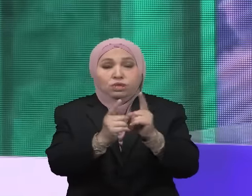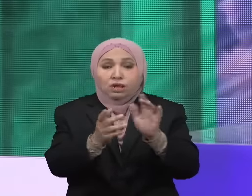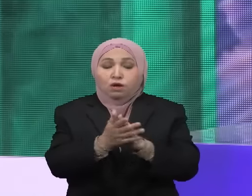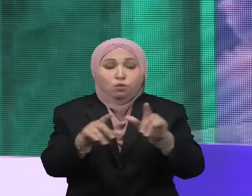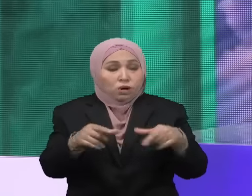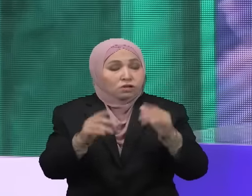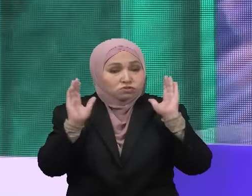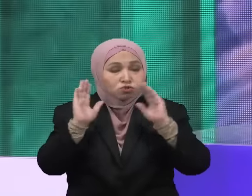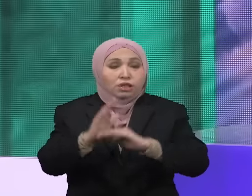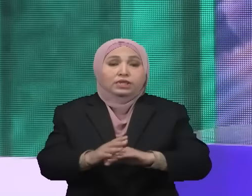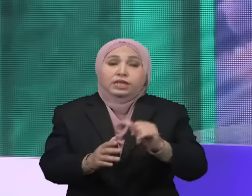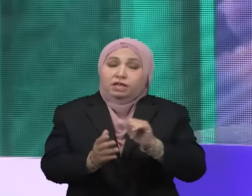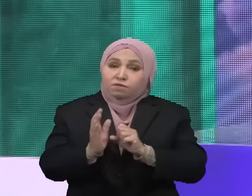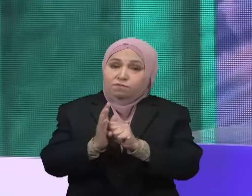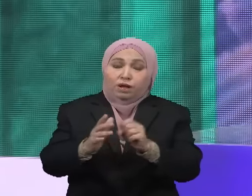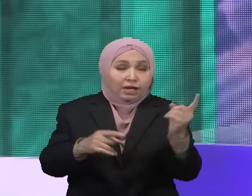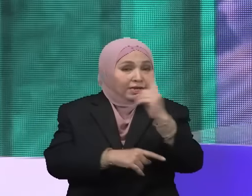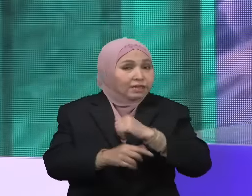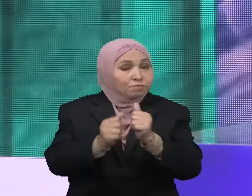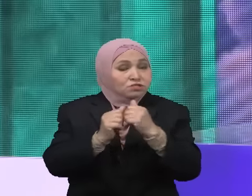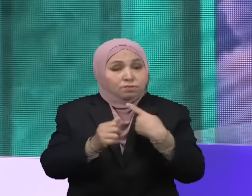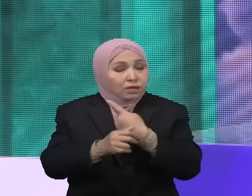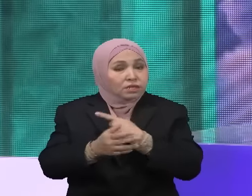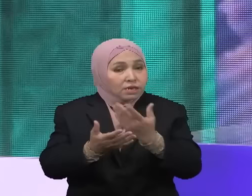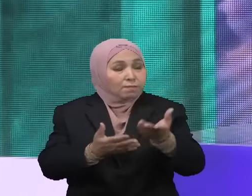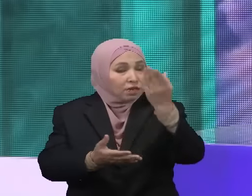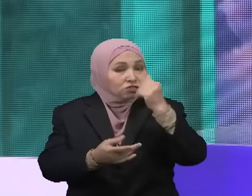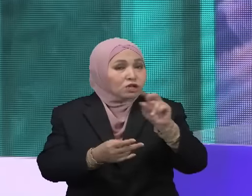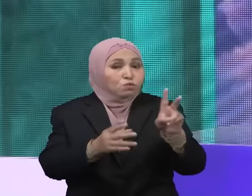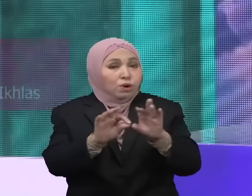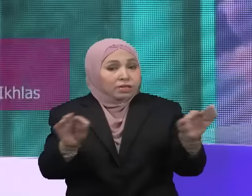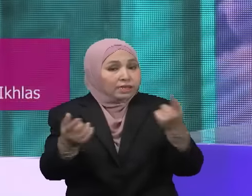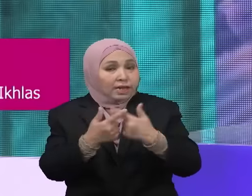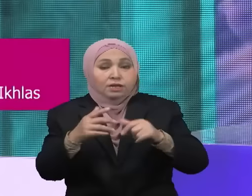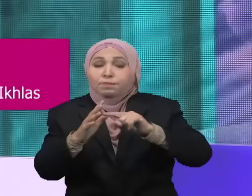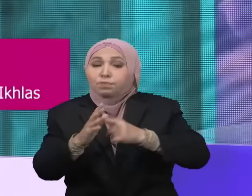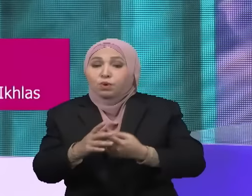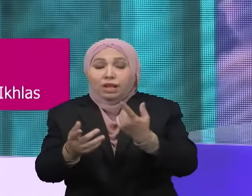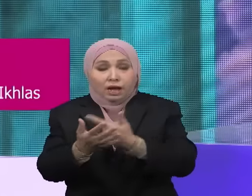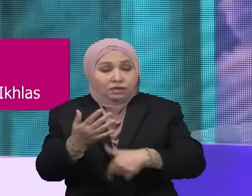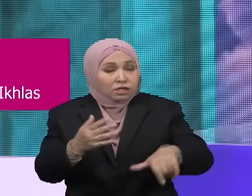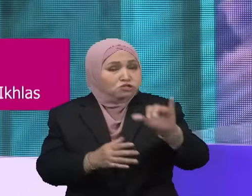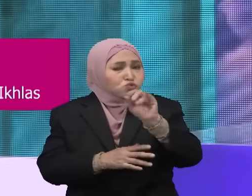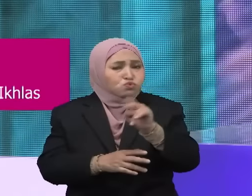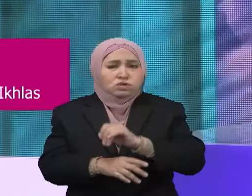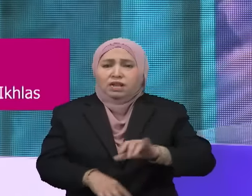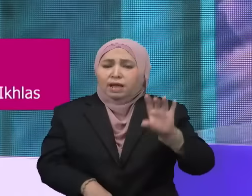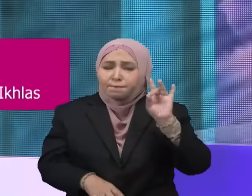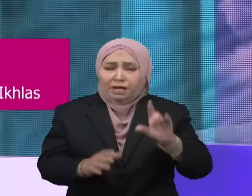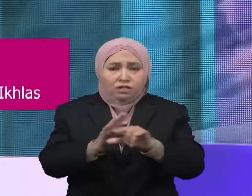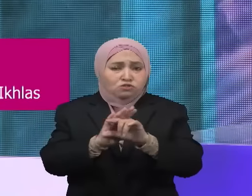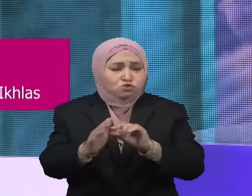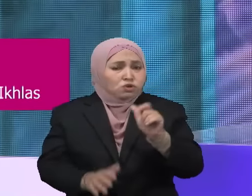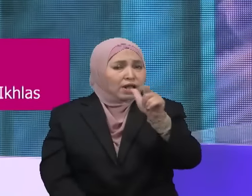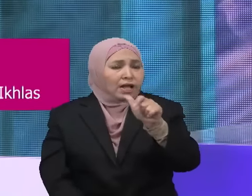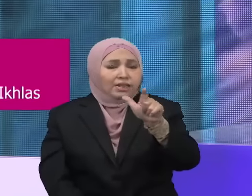Salat Infak pada hari ini. Sama-sama ingin kita dalami dua ayat daripada permulaan juz yang ke-8, Suratul An'am